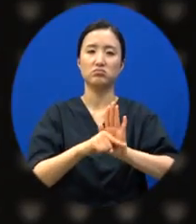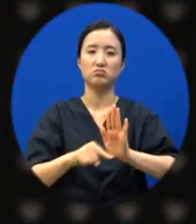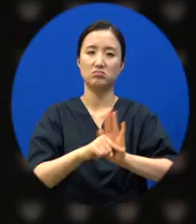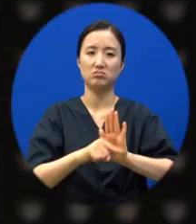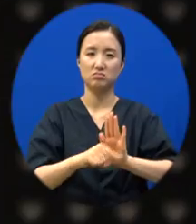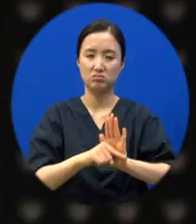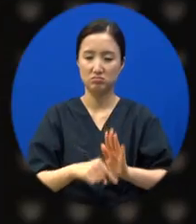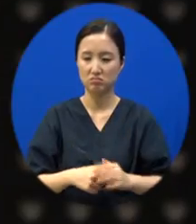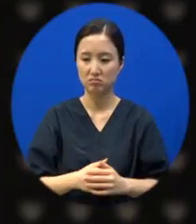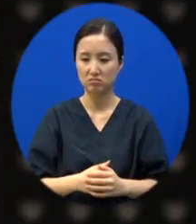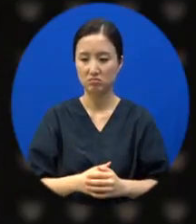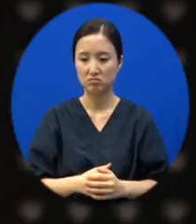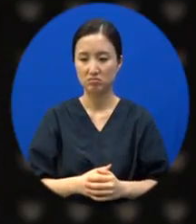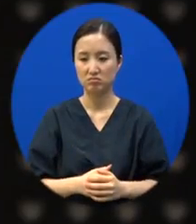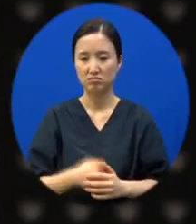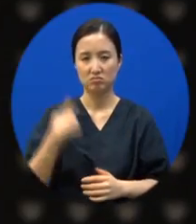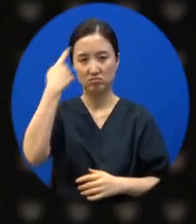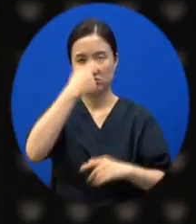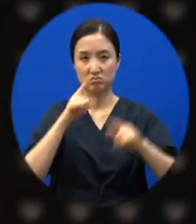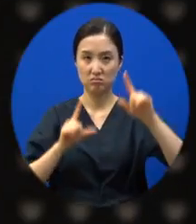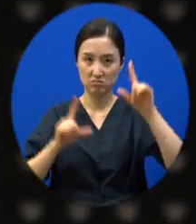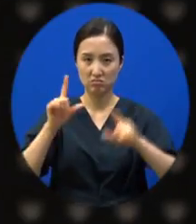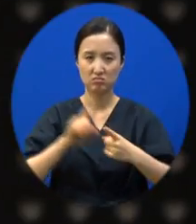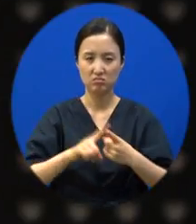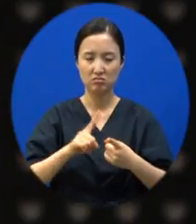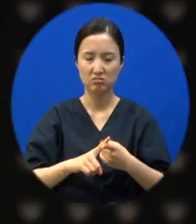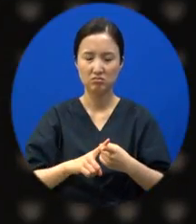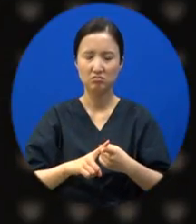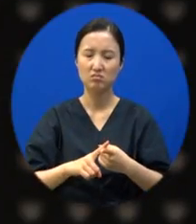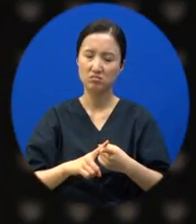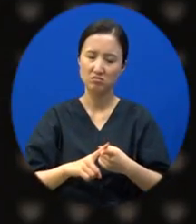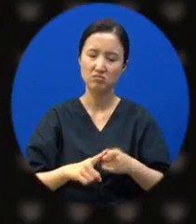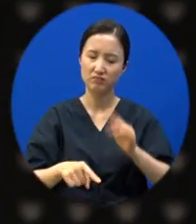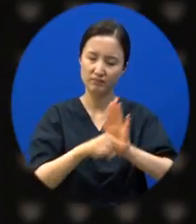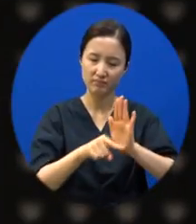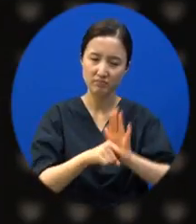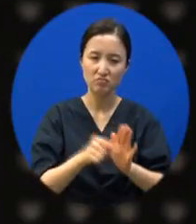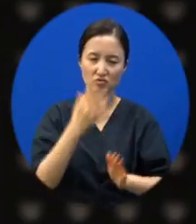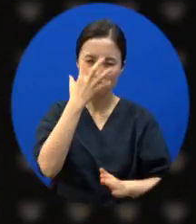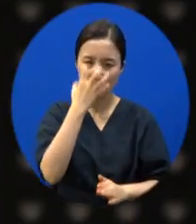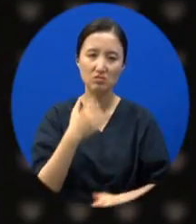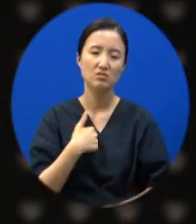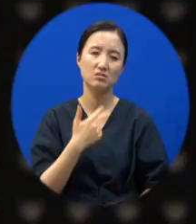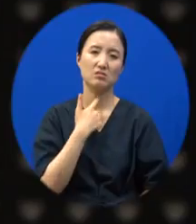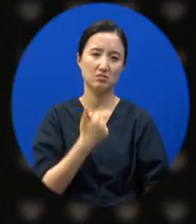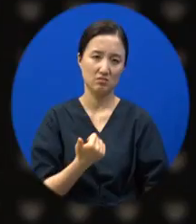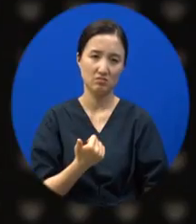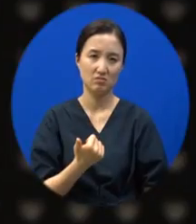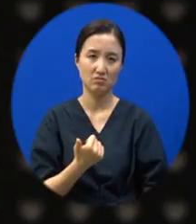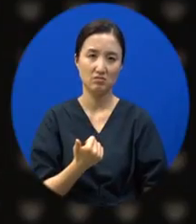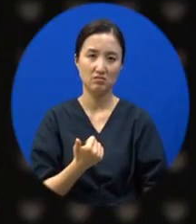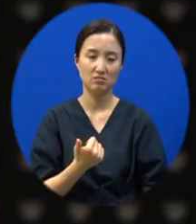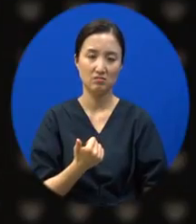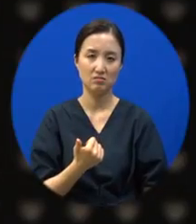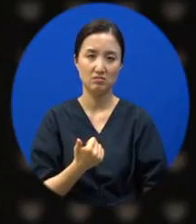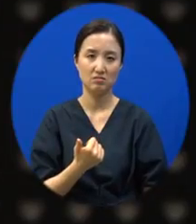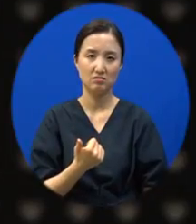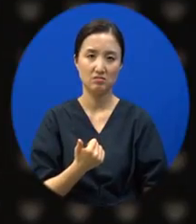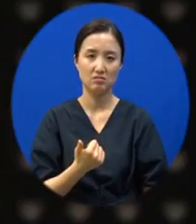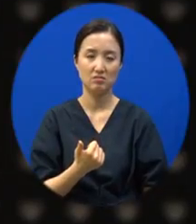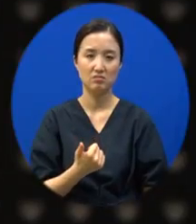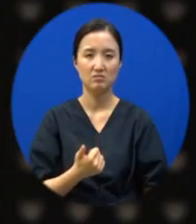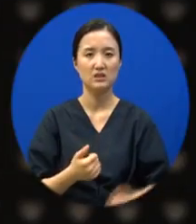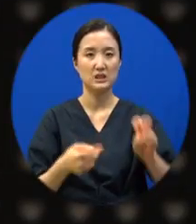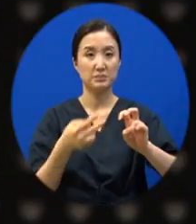외모 컴플렉스와 그리고 우울증에 시달렸습니다. 20대 초반에 이런 감정들이 조금 생기는 것